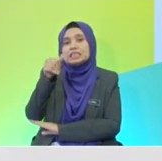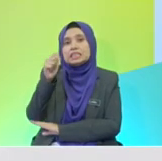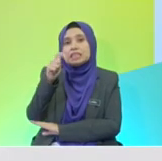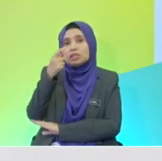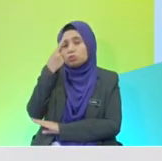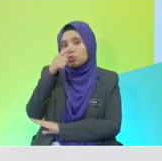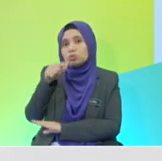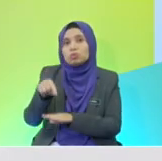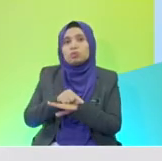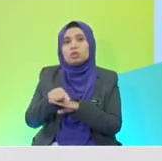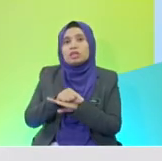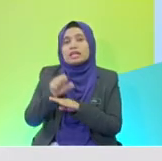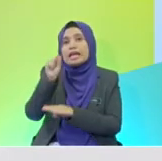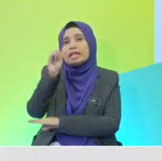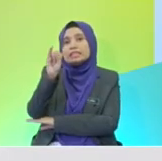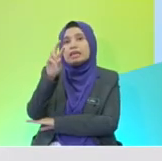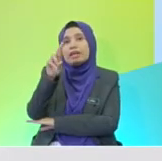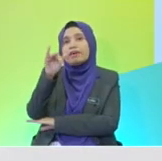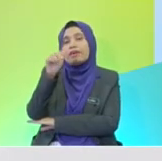diluruskan sendiri